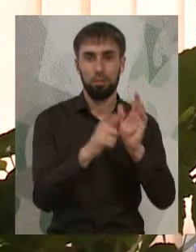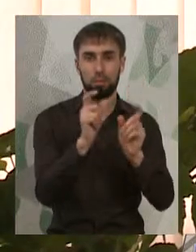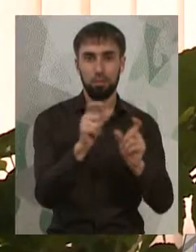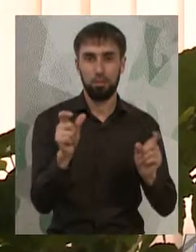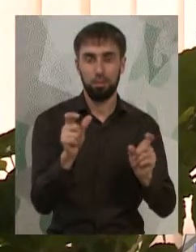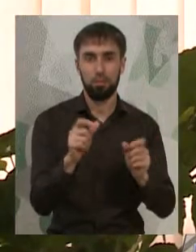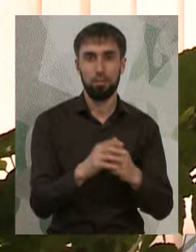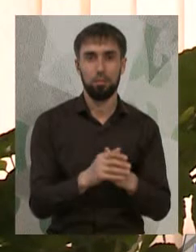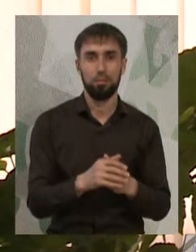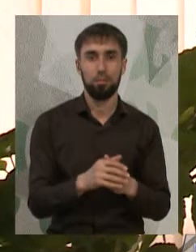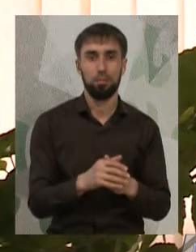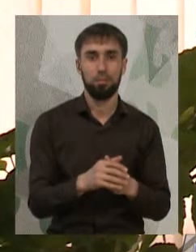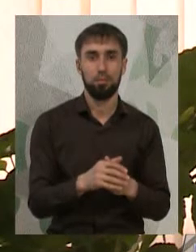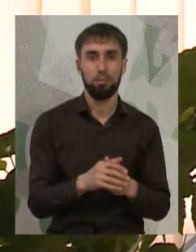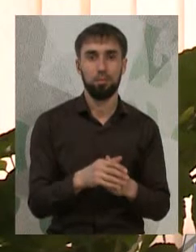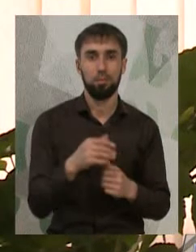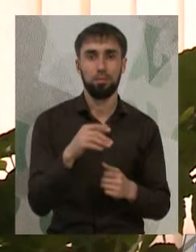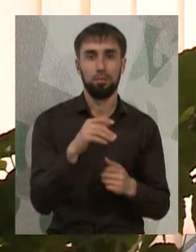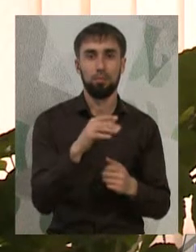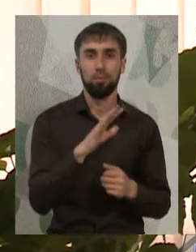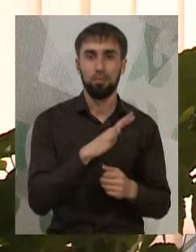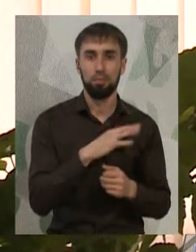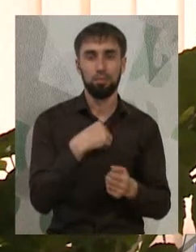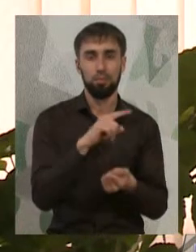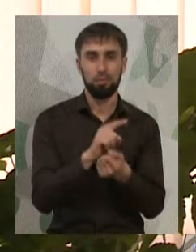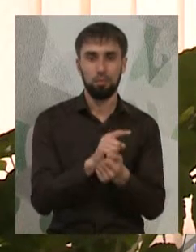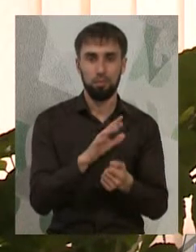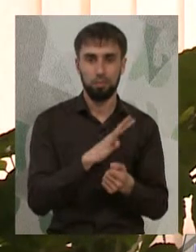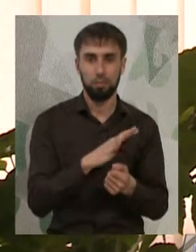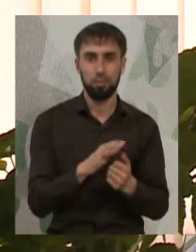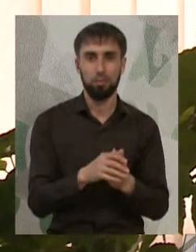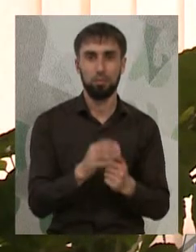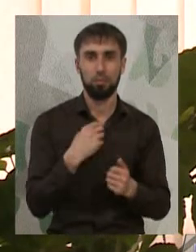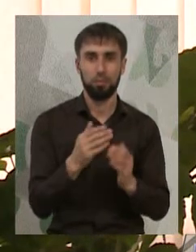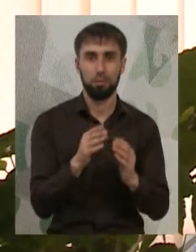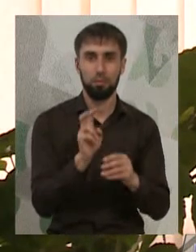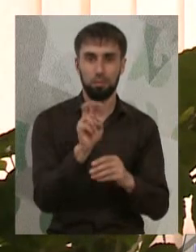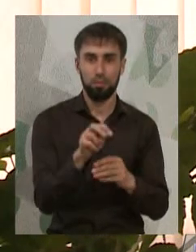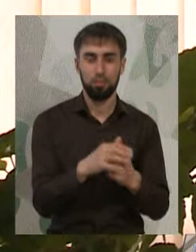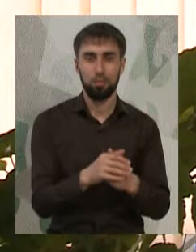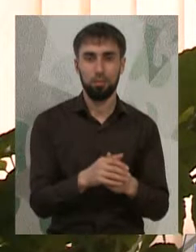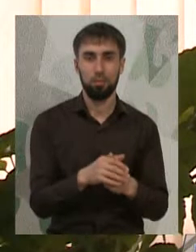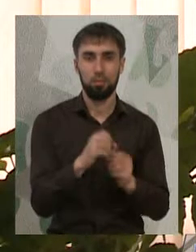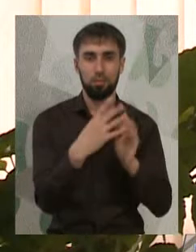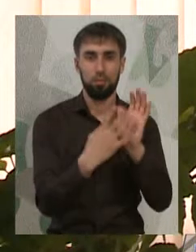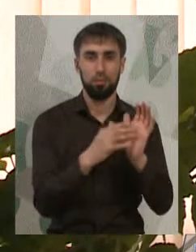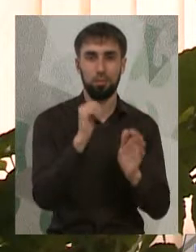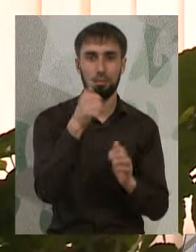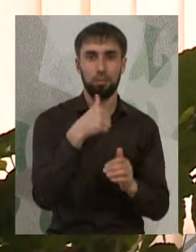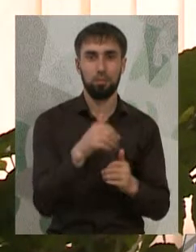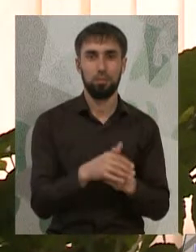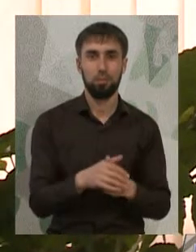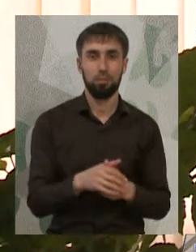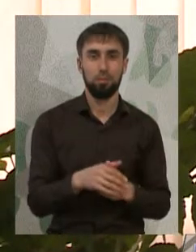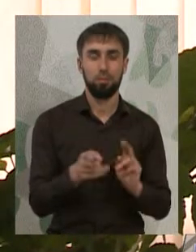контрольный показатель, который мы должны были обязать, к которому мы должны были прийти в 2019 году. Но мы